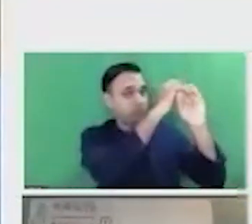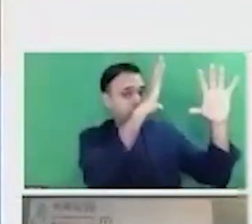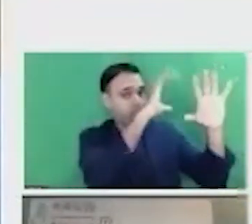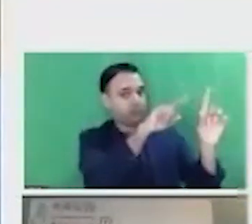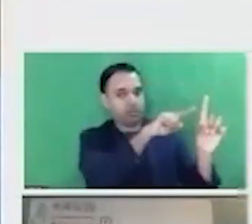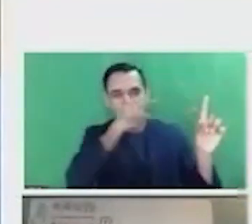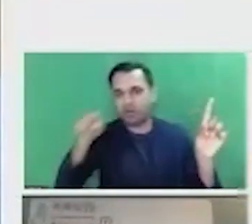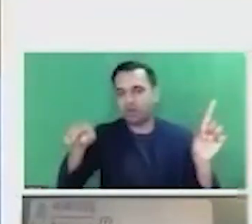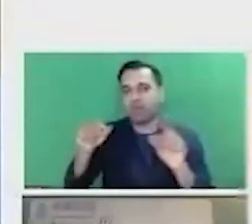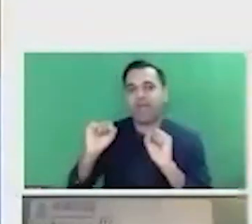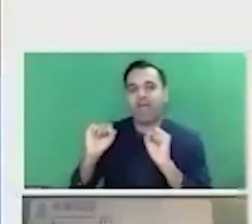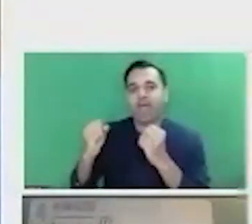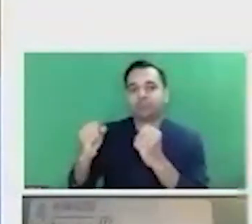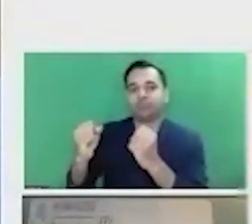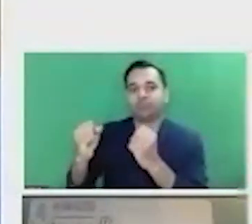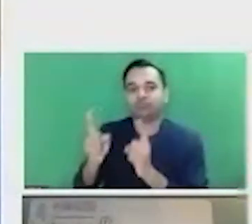وبالتالي